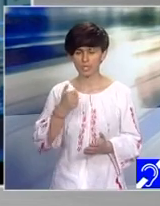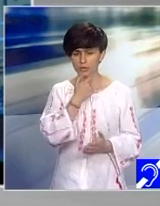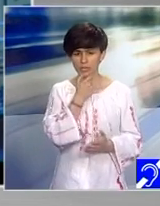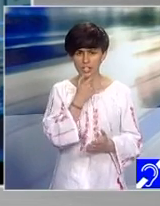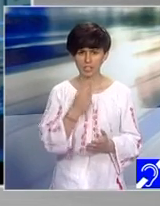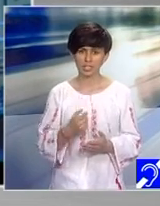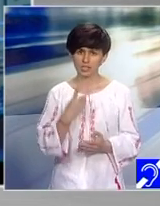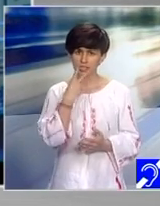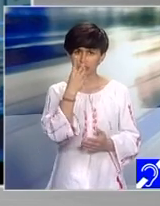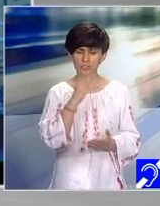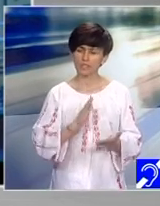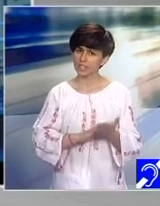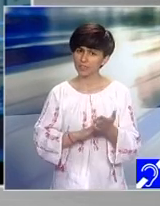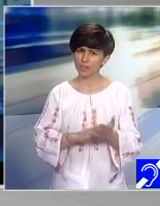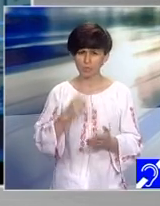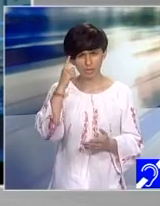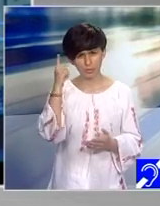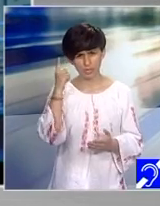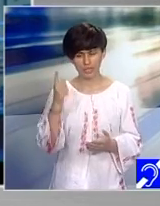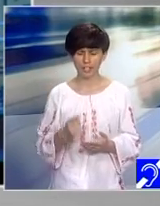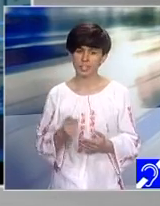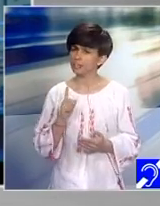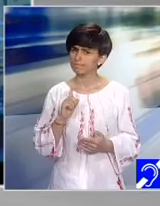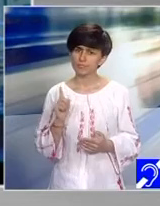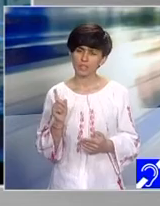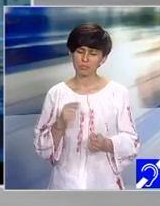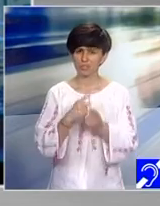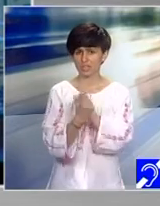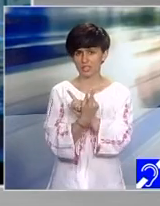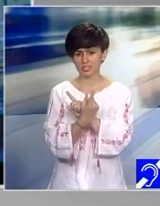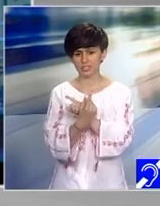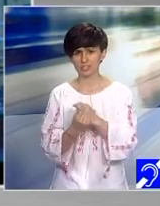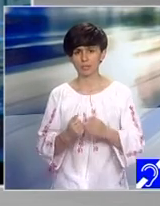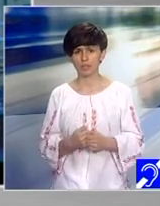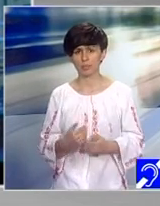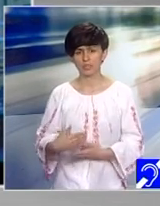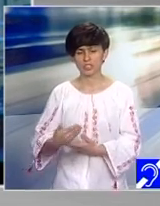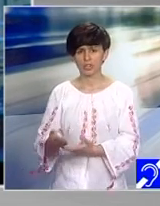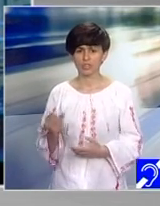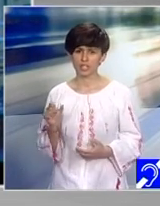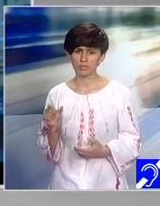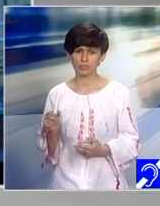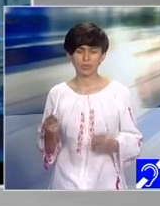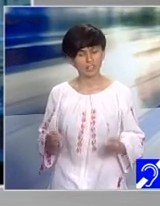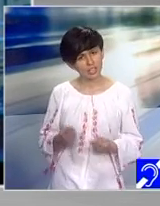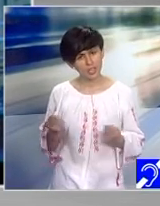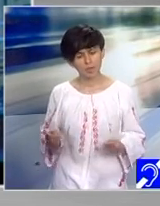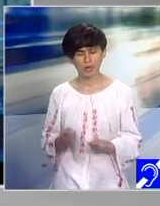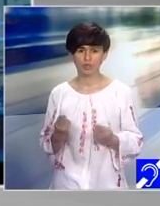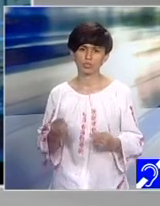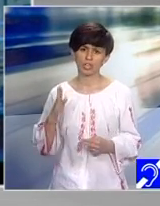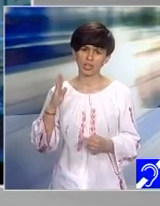nu doar să mai schimbăm, să strângem un șurub, să dăm subiecte mai ușoare la bacalaureat și apoi să ne bucurăm